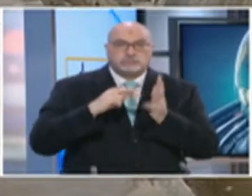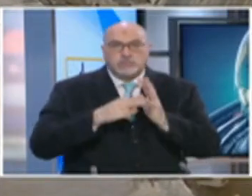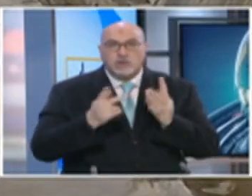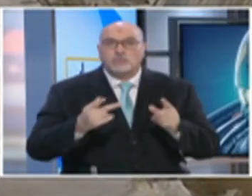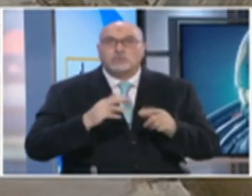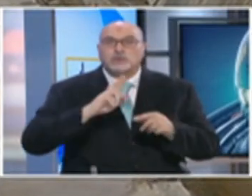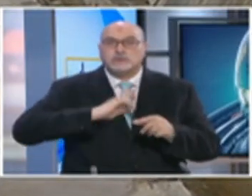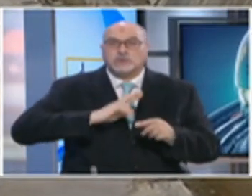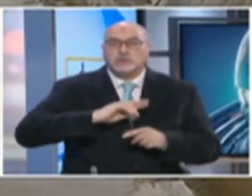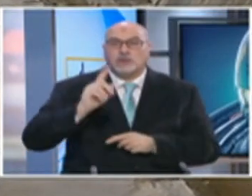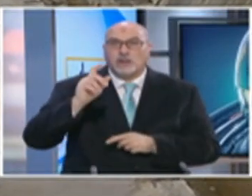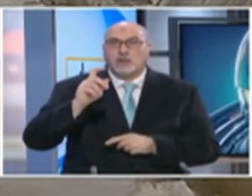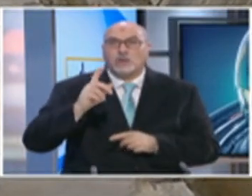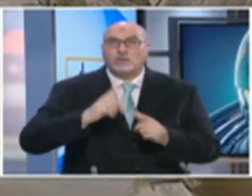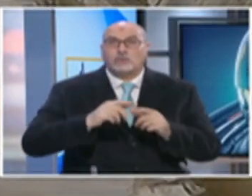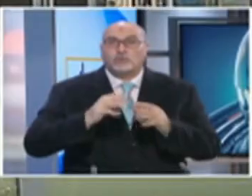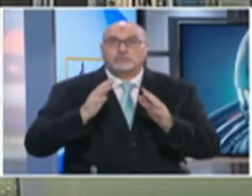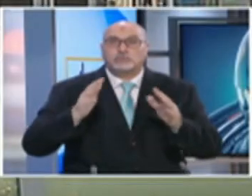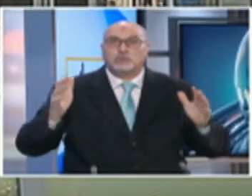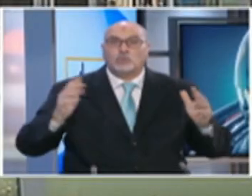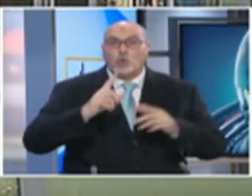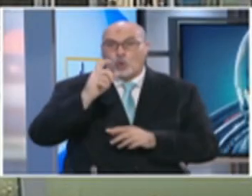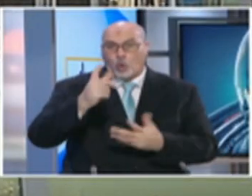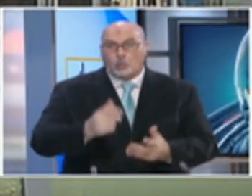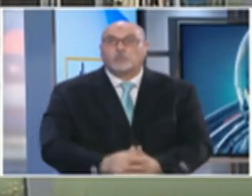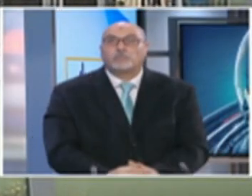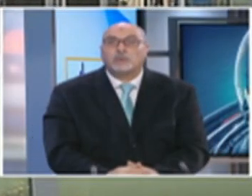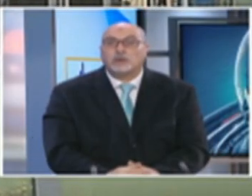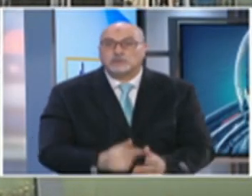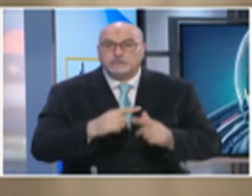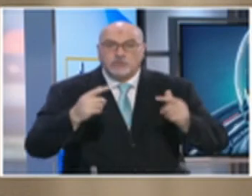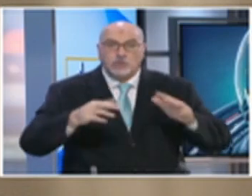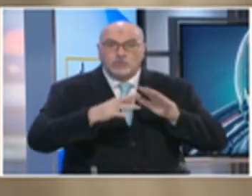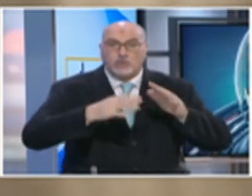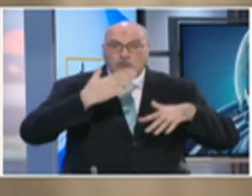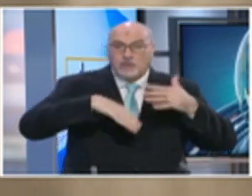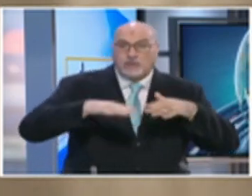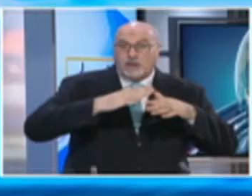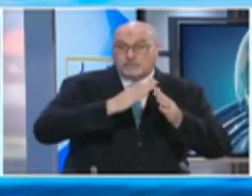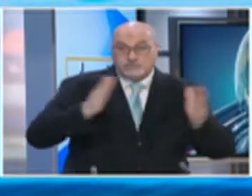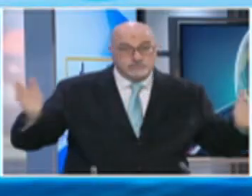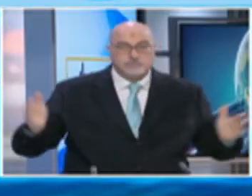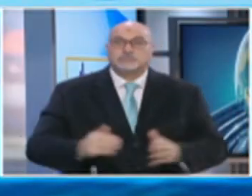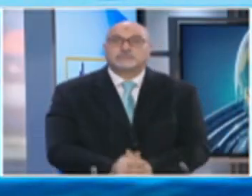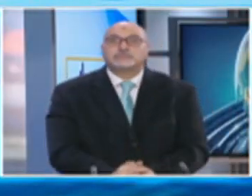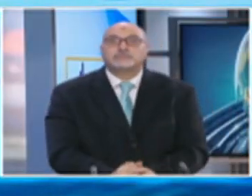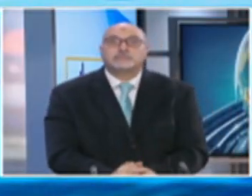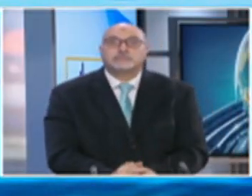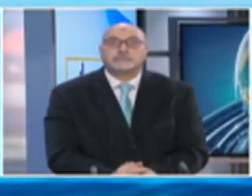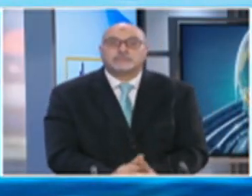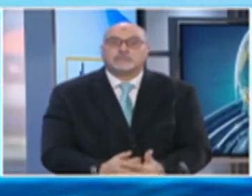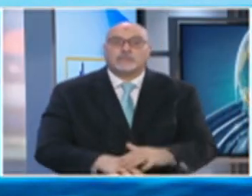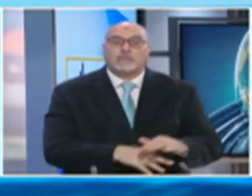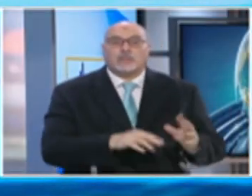الأمن المائي إلى التوسع في صناعة تحلية المياه عبر شريطها الساحلي الكبير.